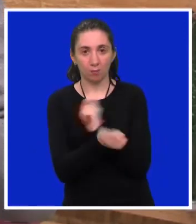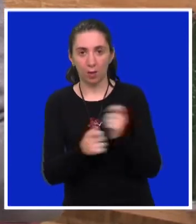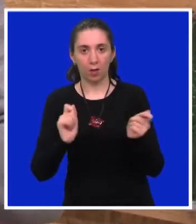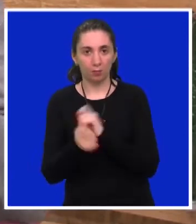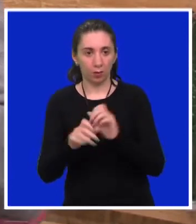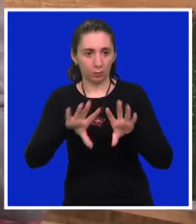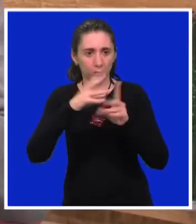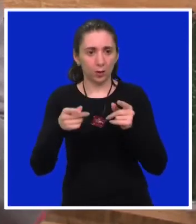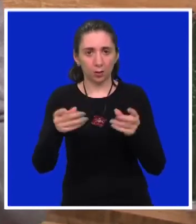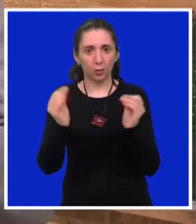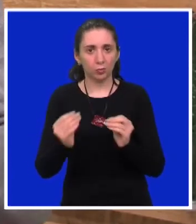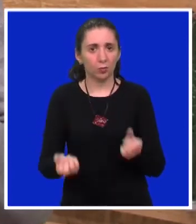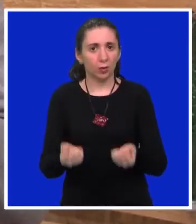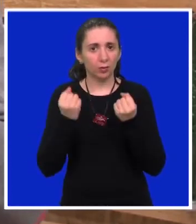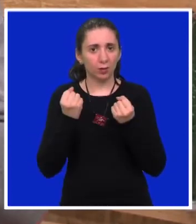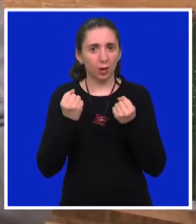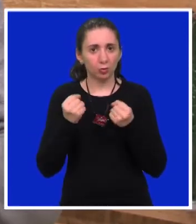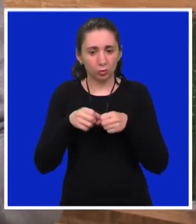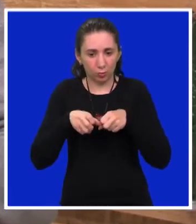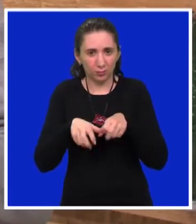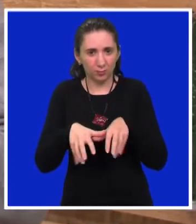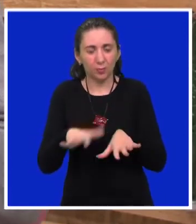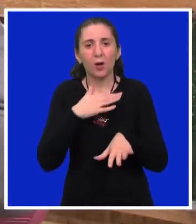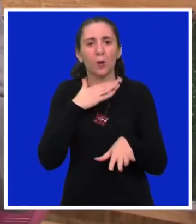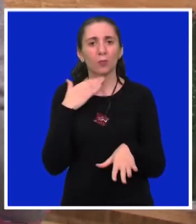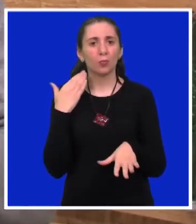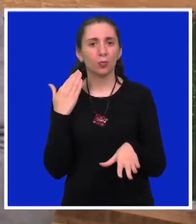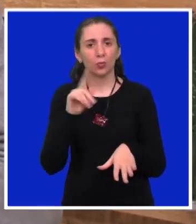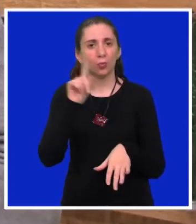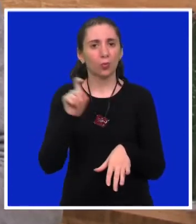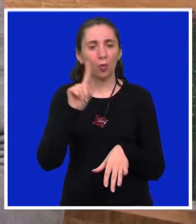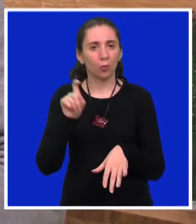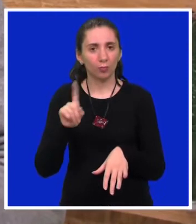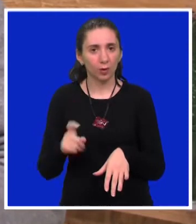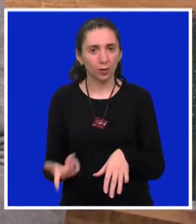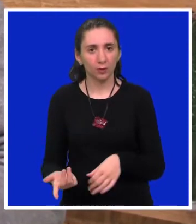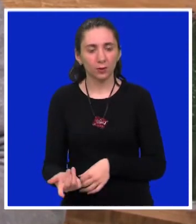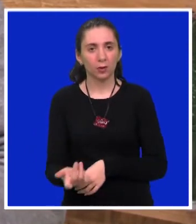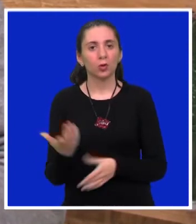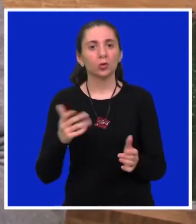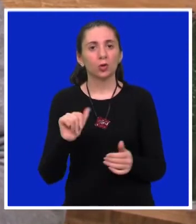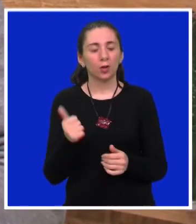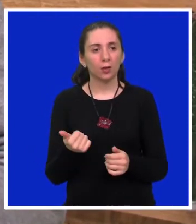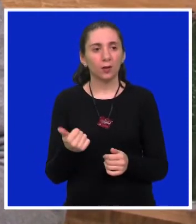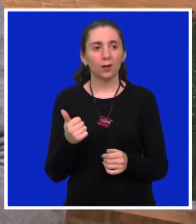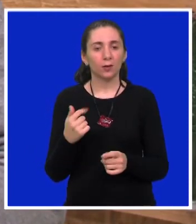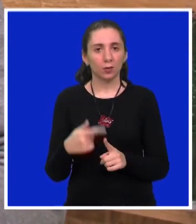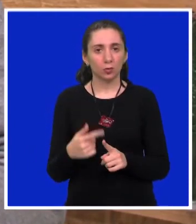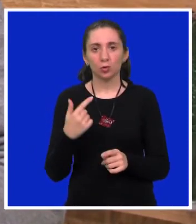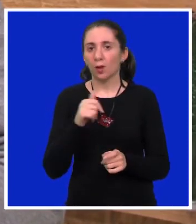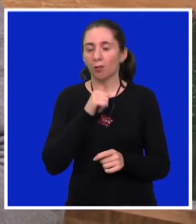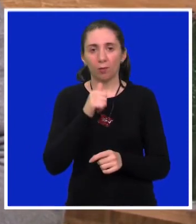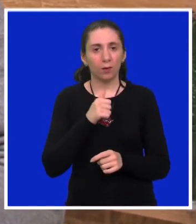put. Znači, cijeli taj sustav teško pušta korijenje, ima puno upitnika. Ono što je isto tako